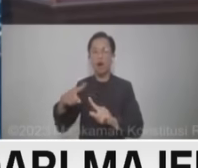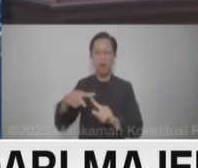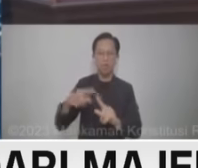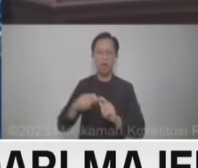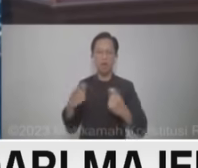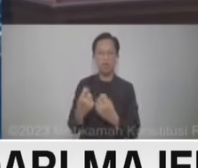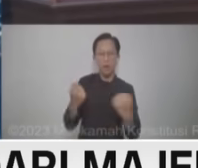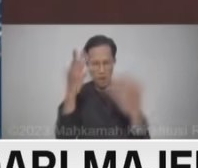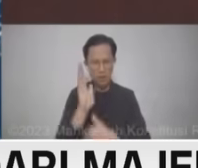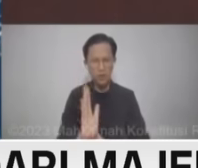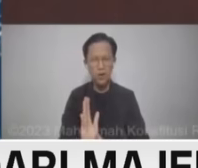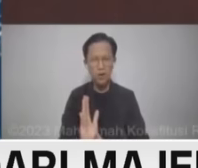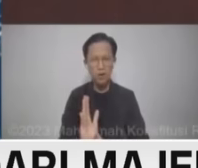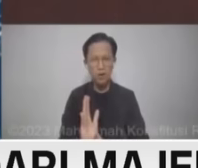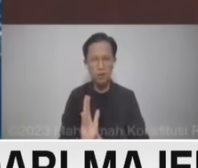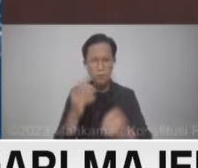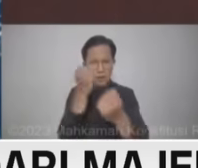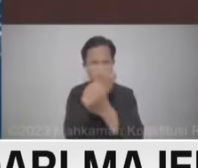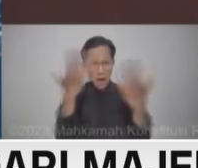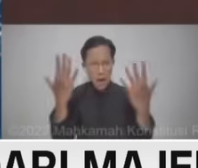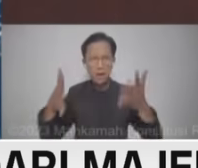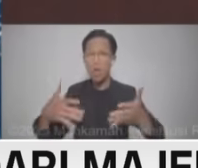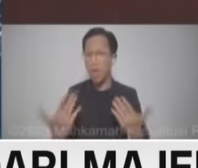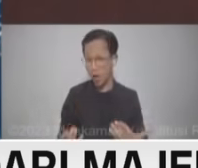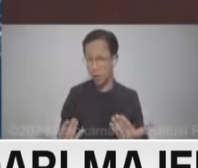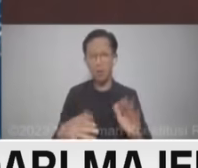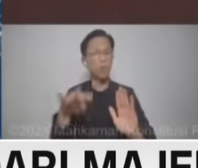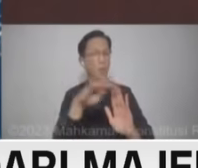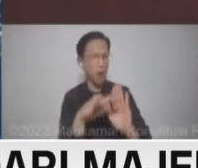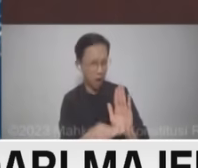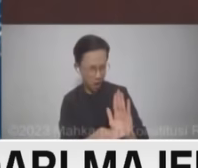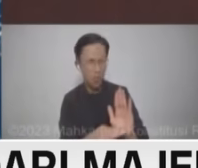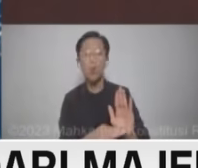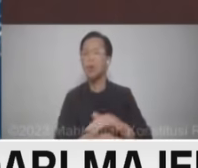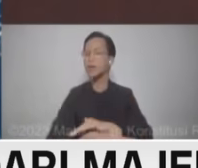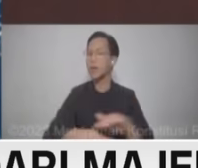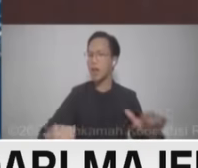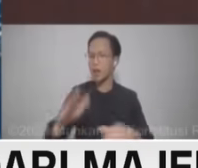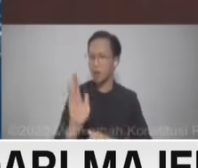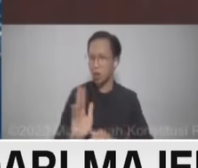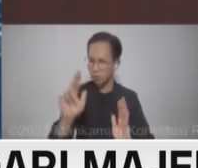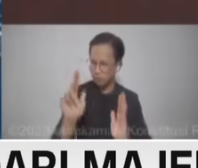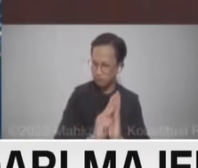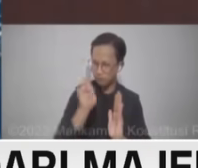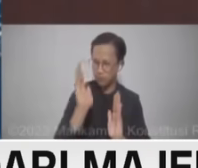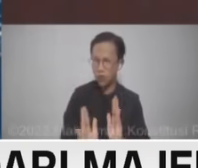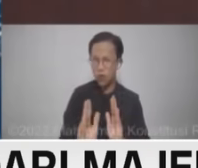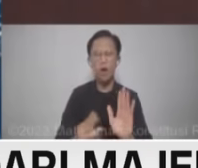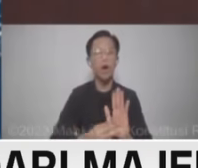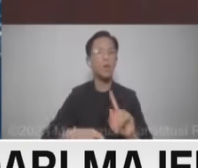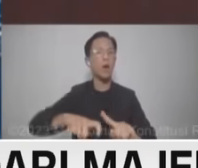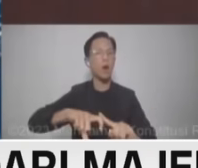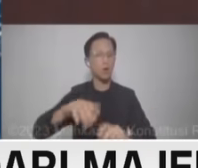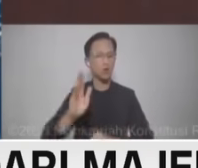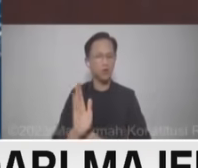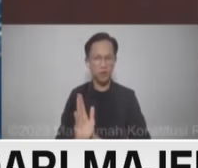lalu Gibran menjadi bagian dari proses itu mkmk sudah mengingatkan tidak boleh nih ee apa Anwar Utsman untuk ikut ya di